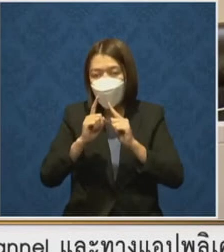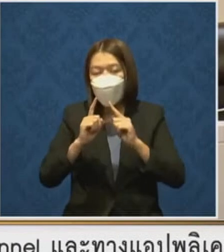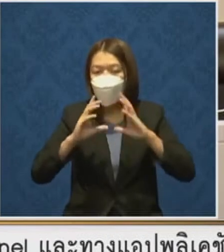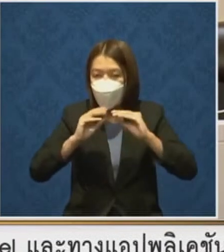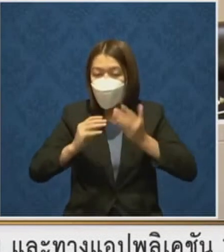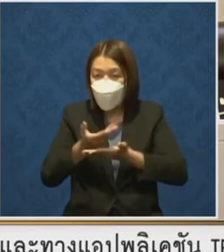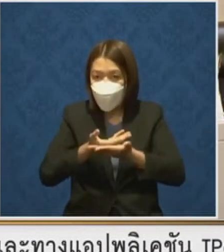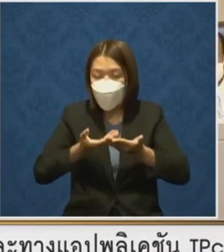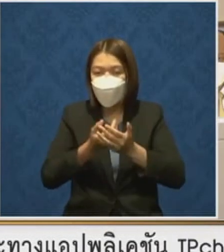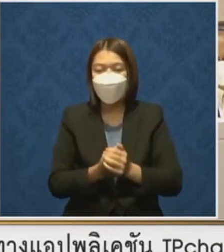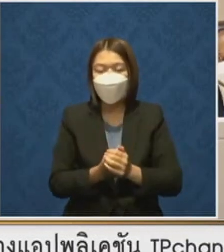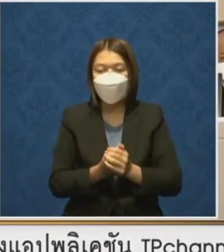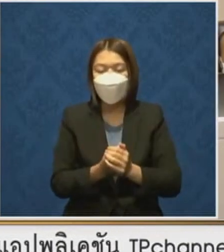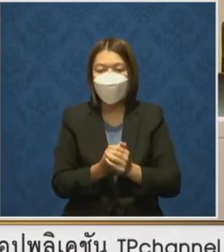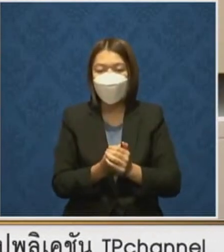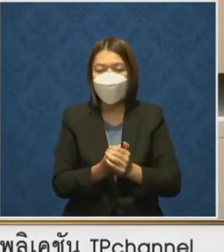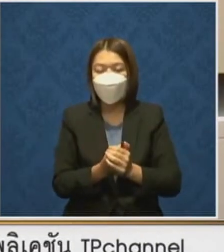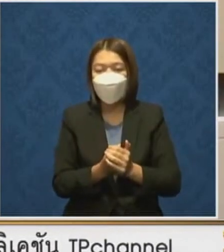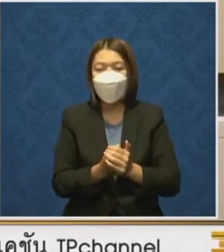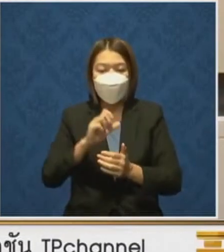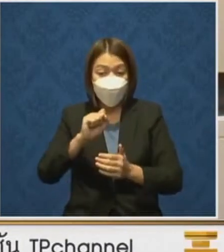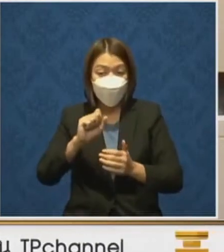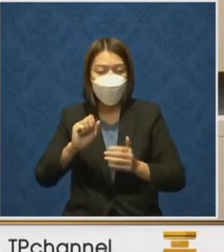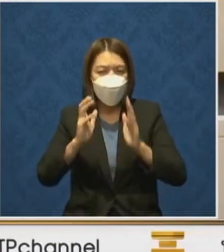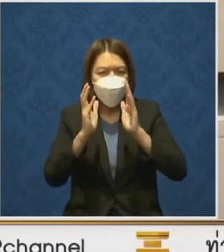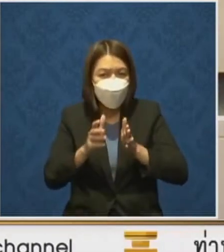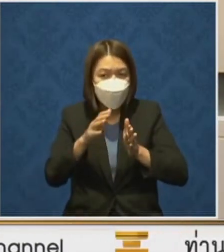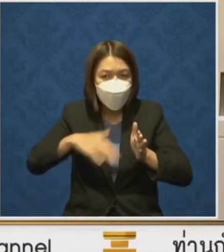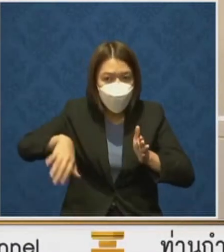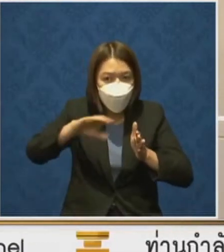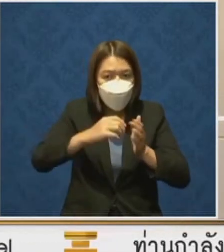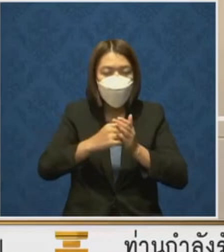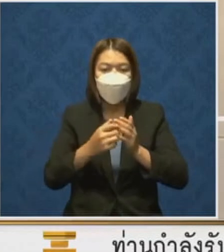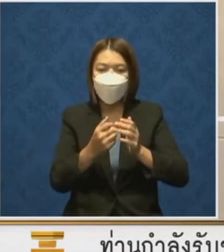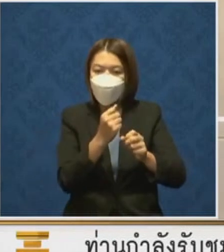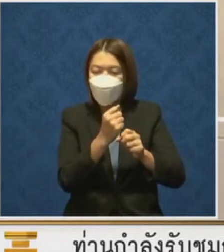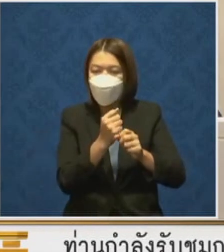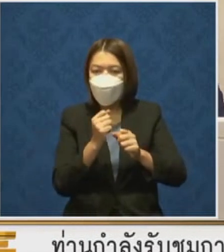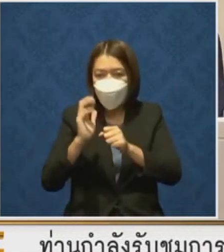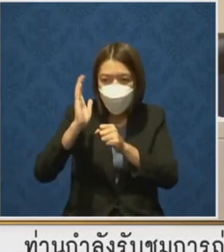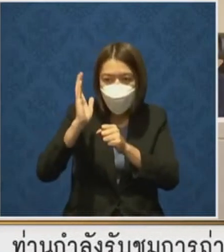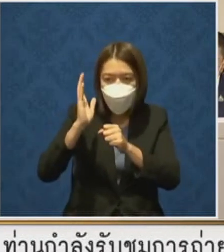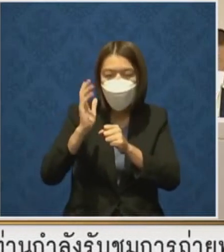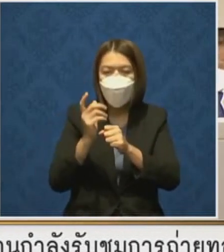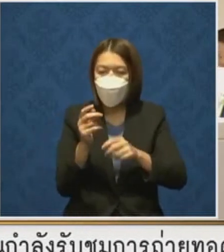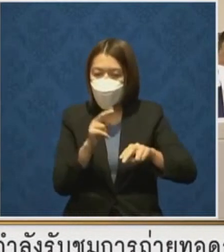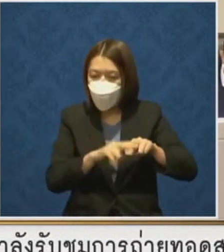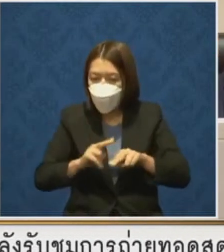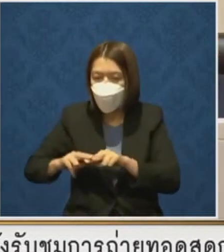ไม่เป็นงูเห่าในพักแต่ไม่ยอมย้ายออกไปน ะ เขาเรียกกลุ่มหน้าด้านนะฝังตัวในพักตัวเองเก่านะแต่ว่